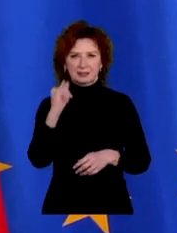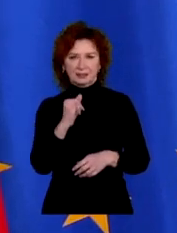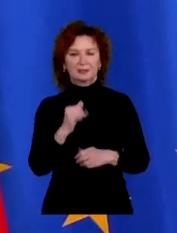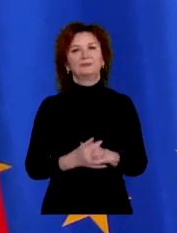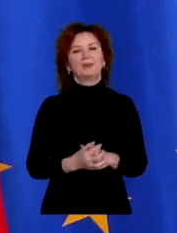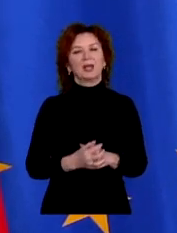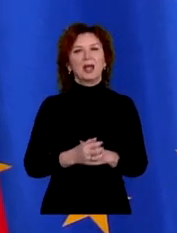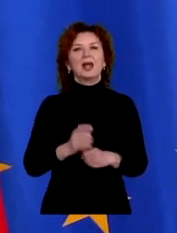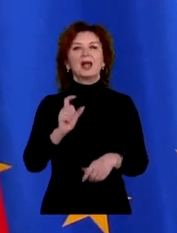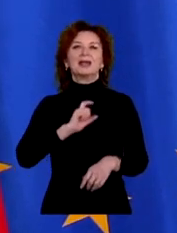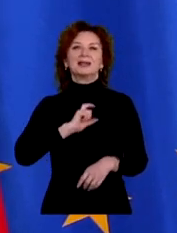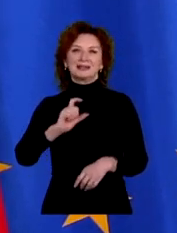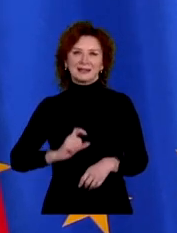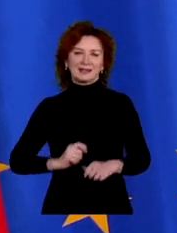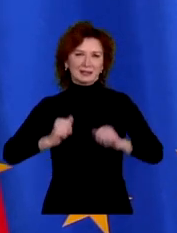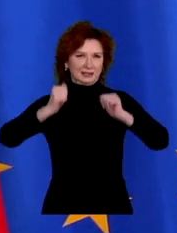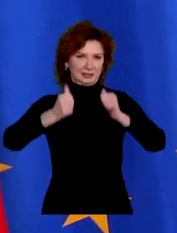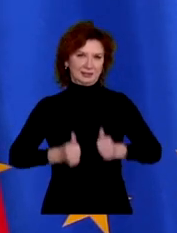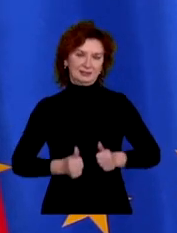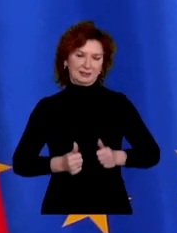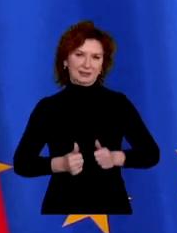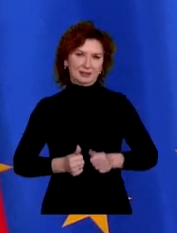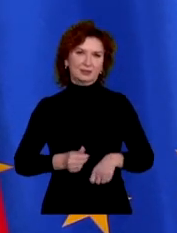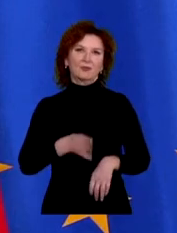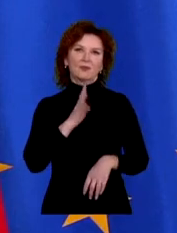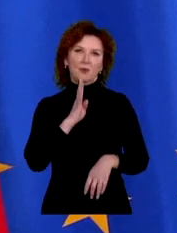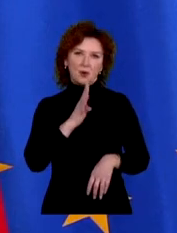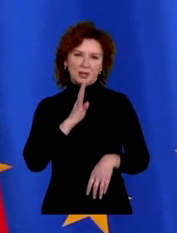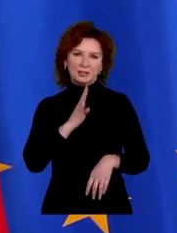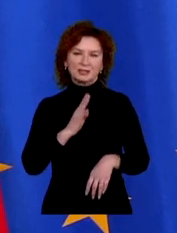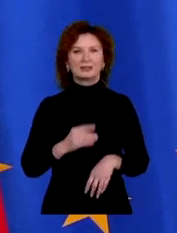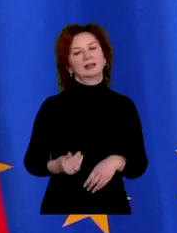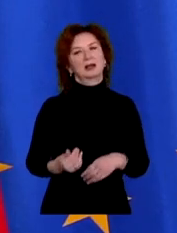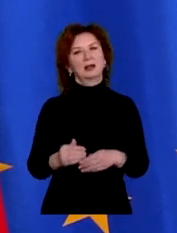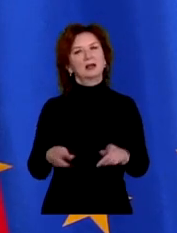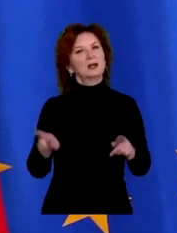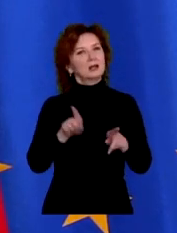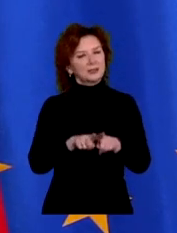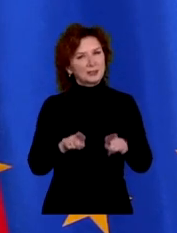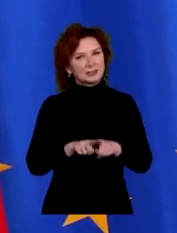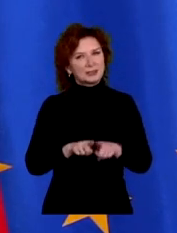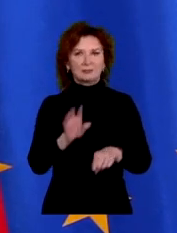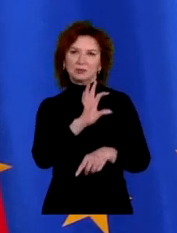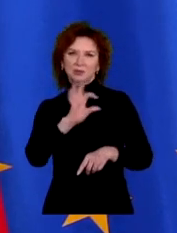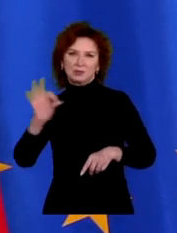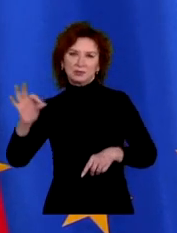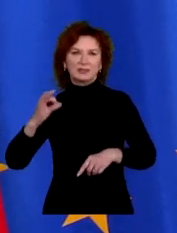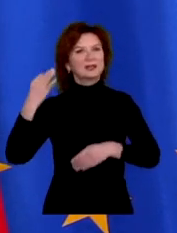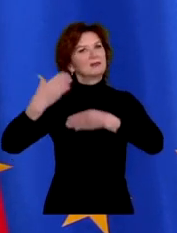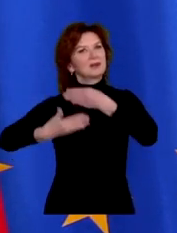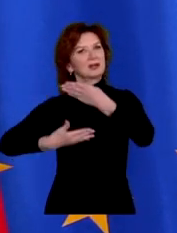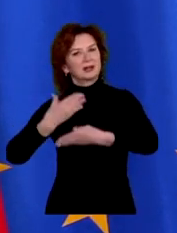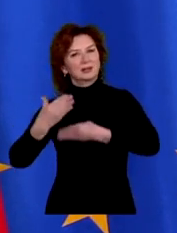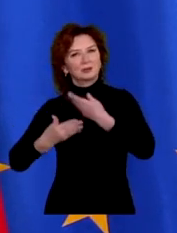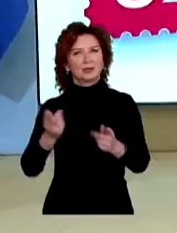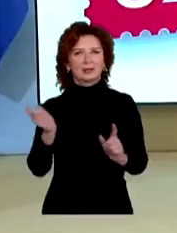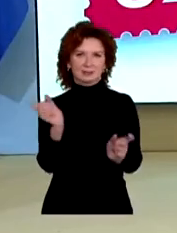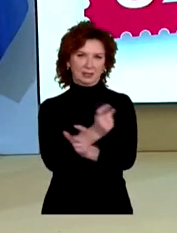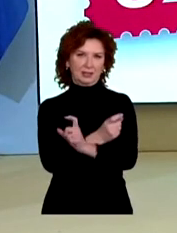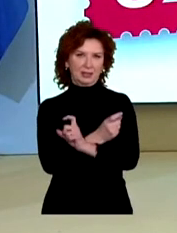Zjednoczonych, sekretarz stanu Blinken złożył z tej okazji specjalne gratulacje krajom Grupy